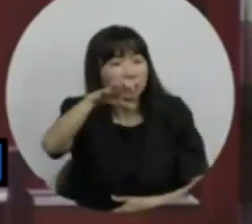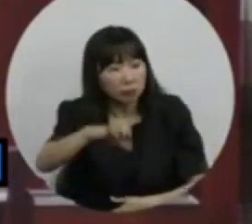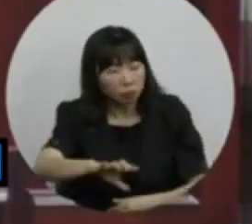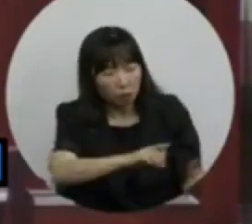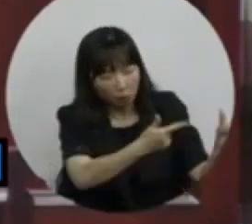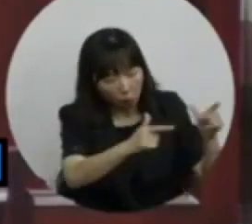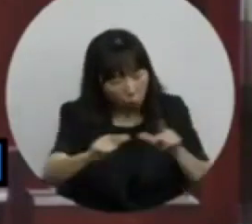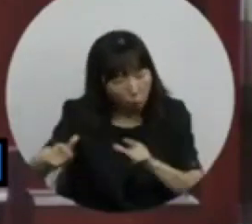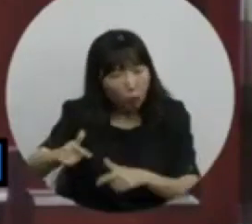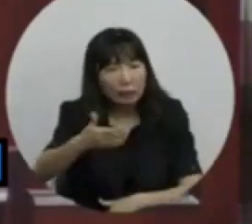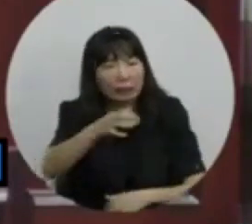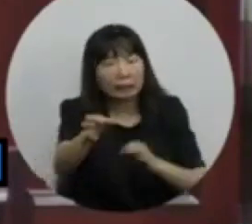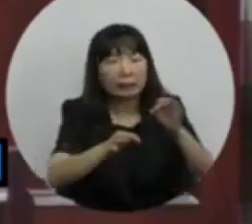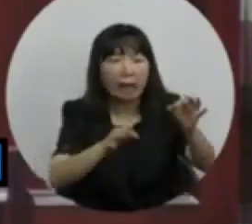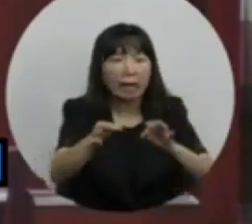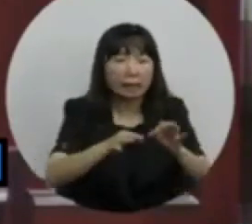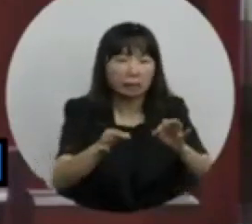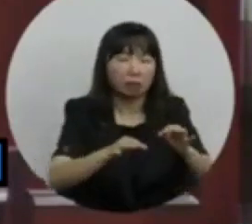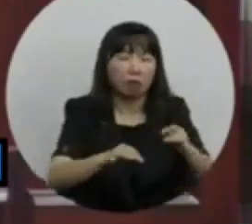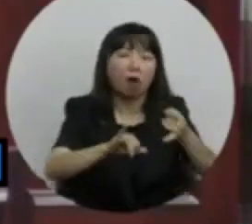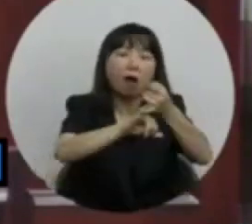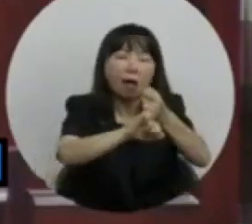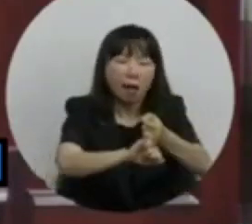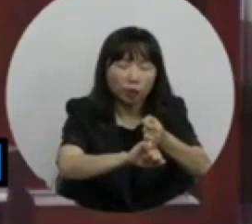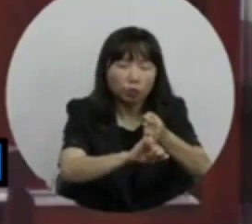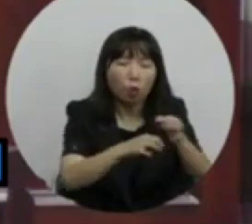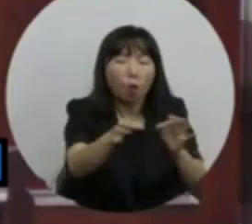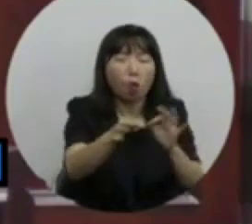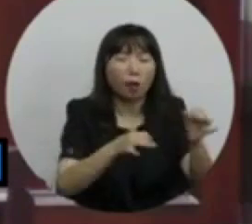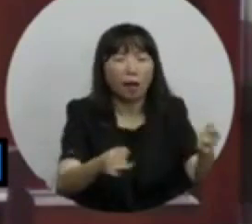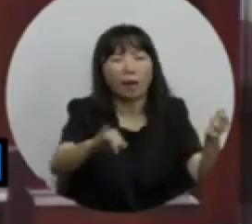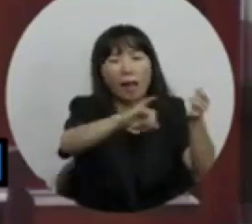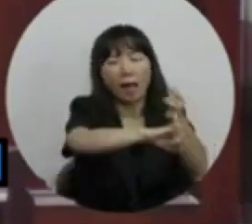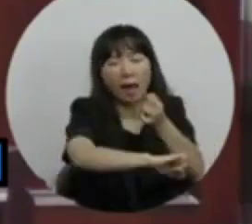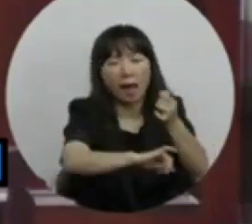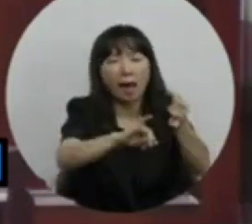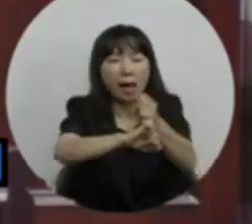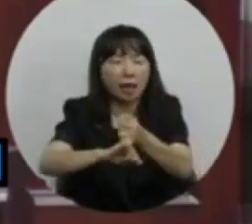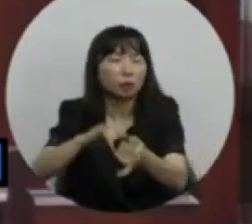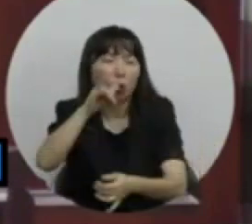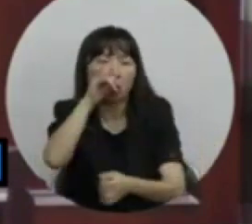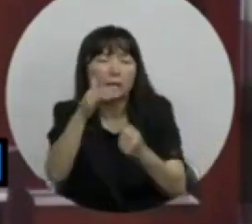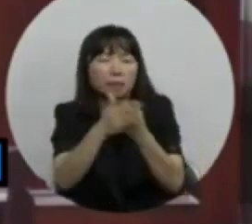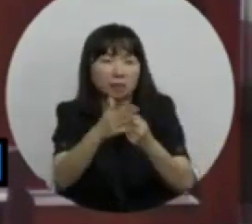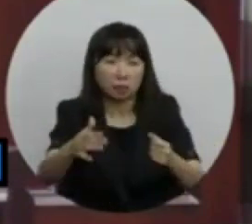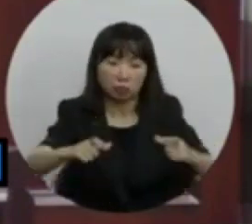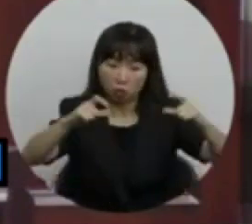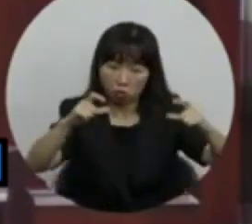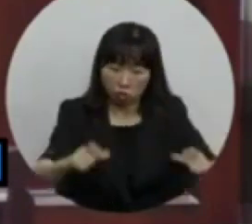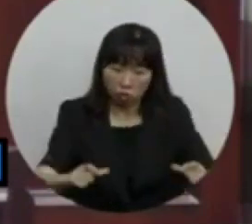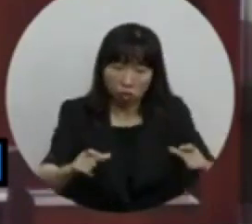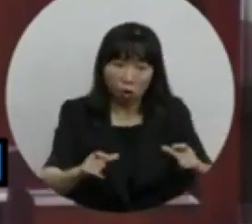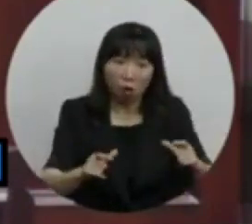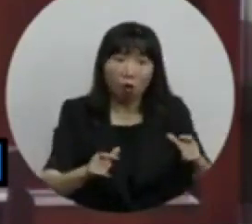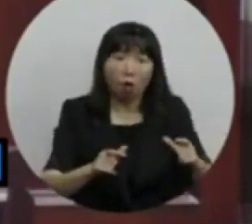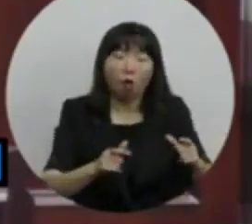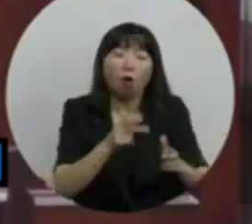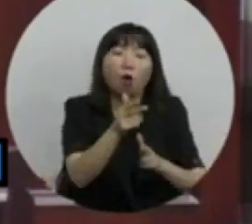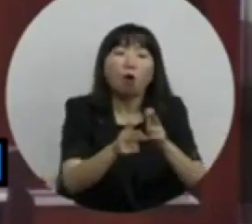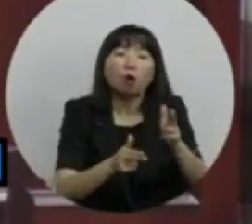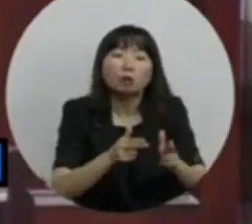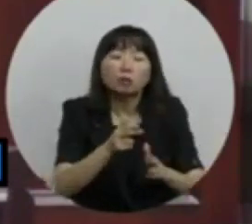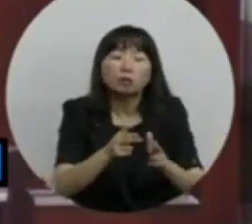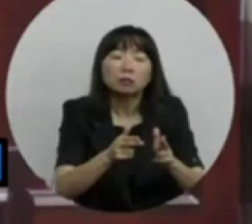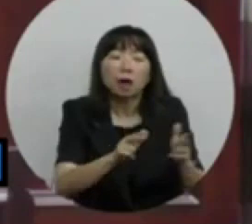수 있도록 가맹점을 점진적으로 확대하여 지역 상권에 실질적인 보탬이 되도록